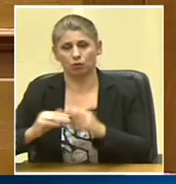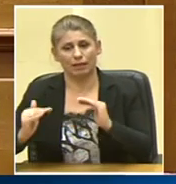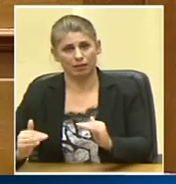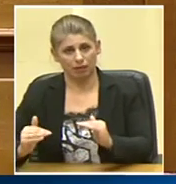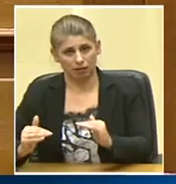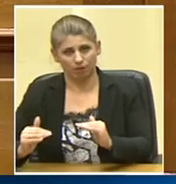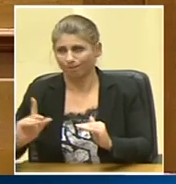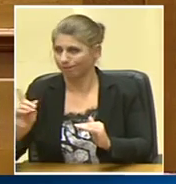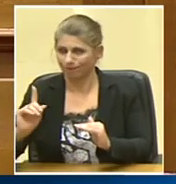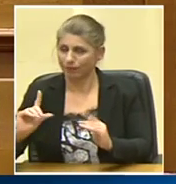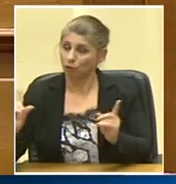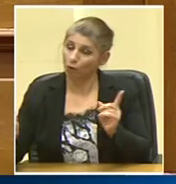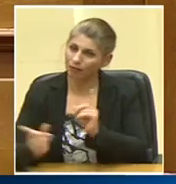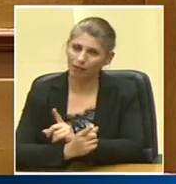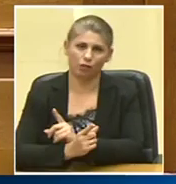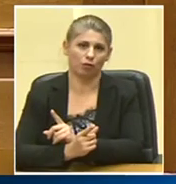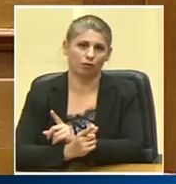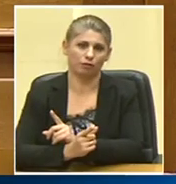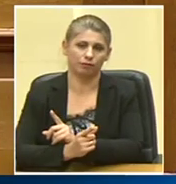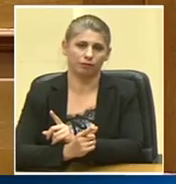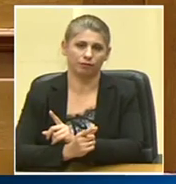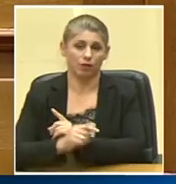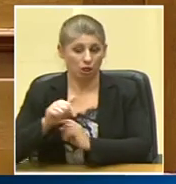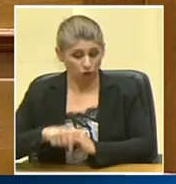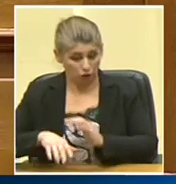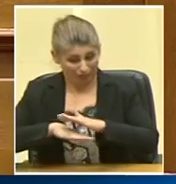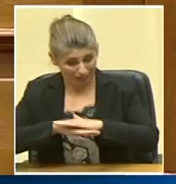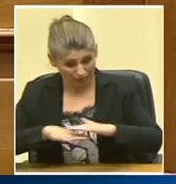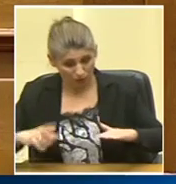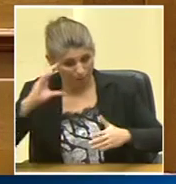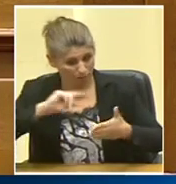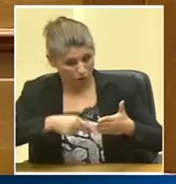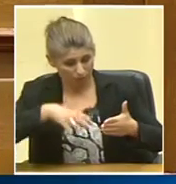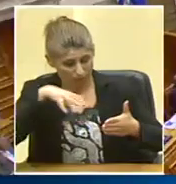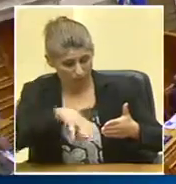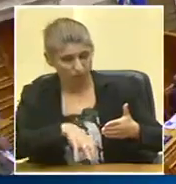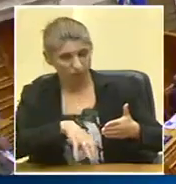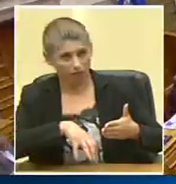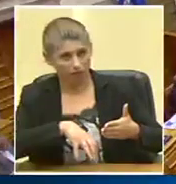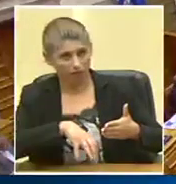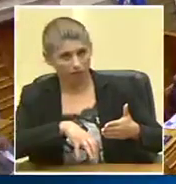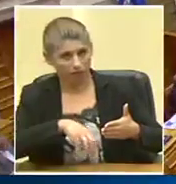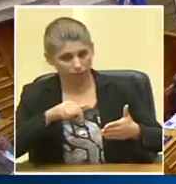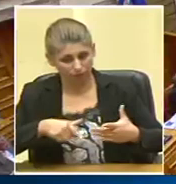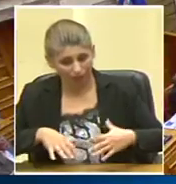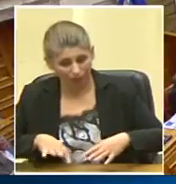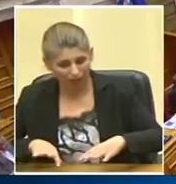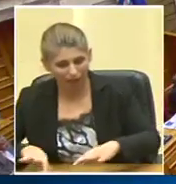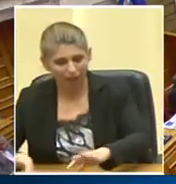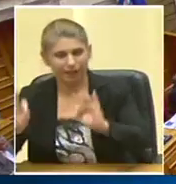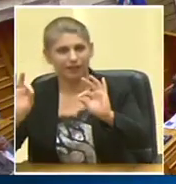Το αντίθετο. Η ολοκλήρωση της μνημονιακής περίοδου και η εκκίνηση